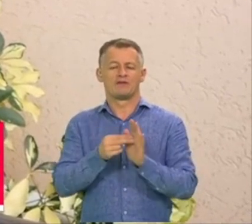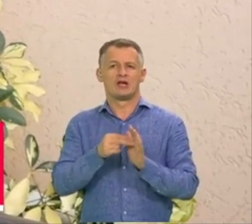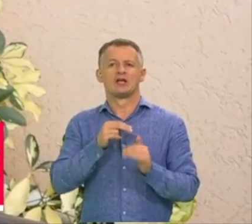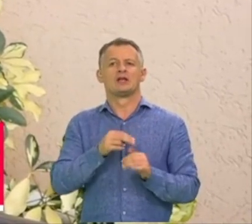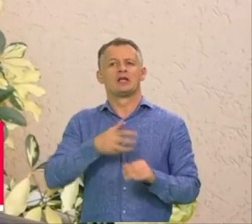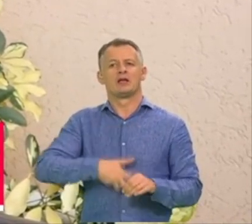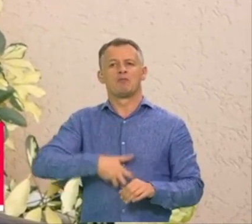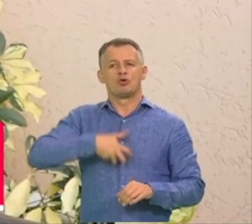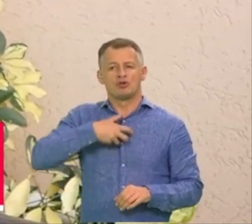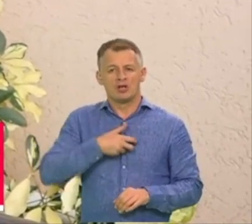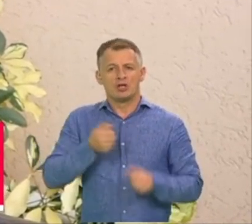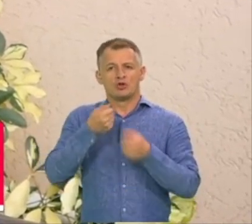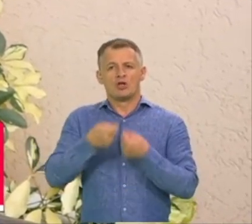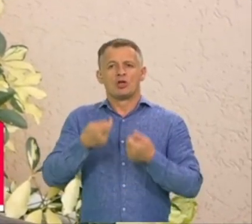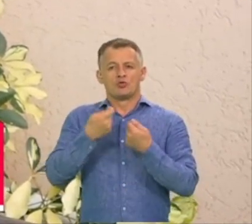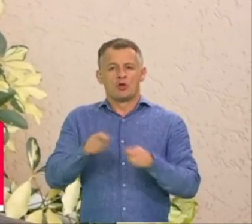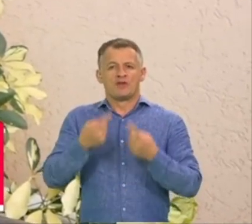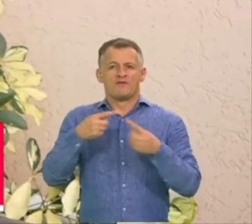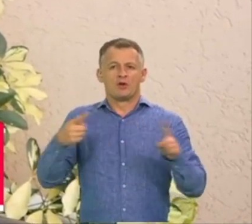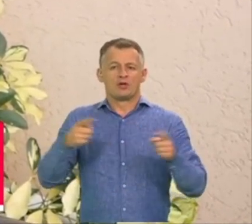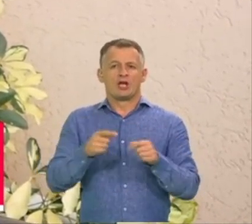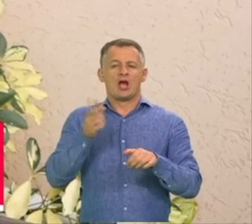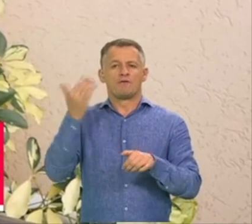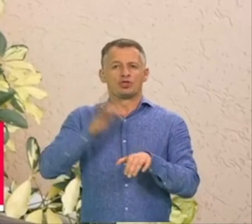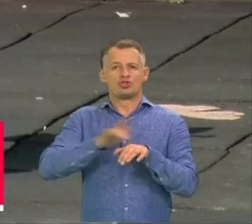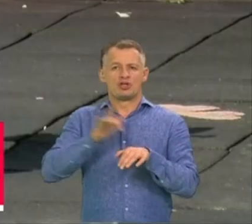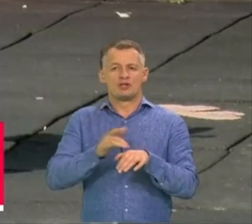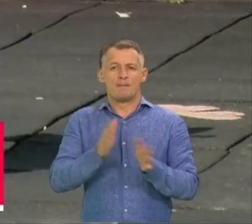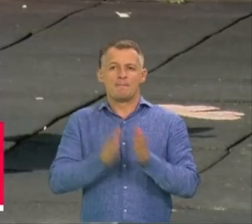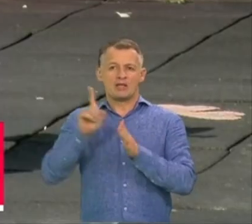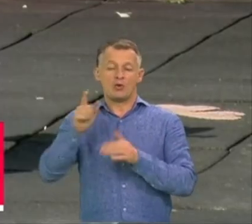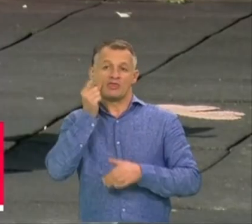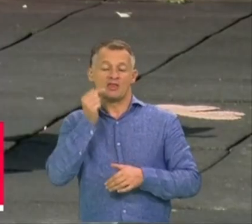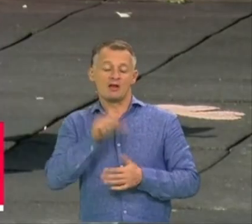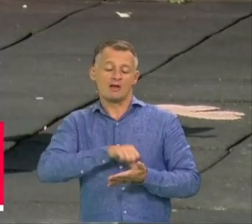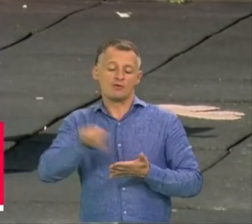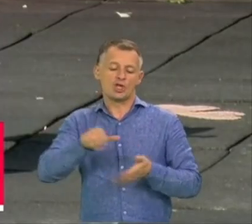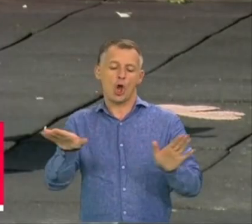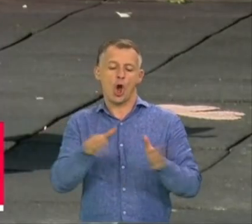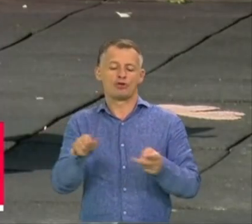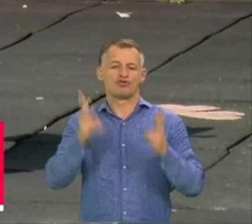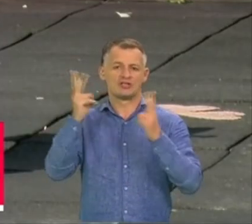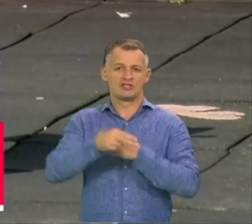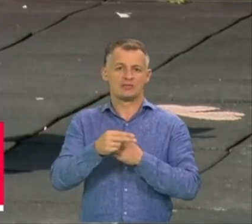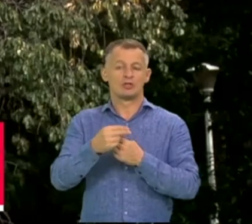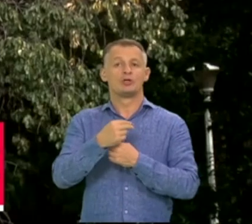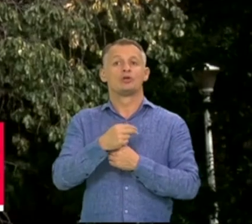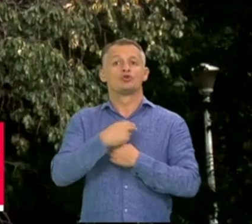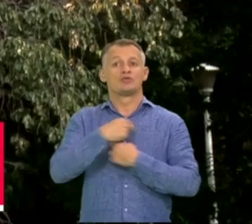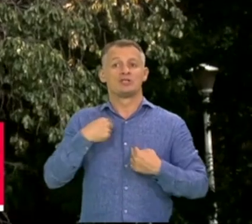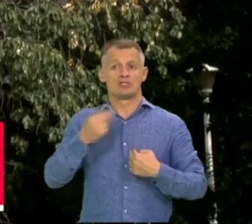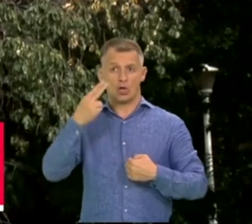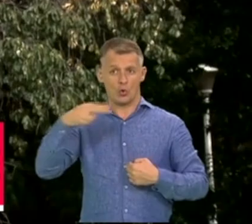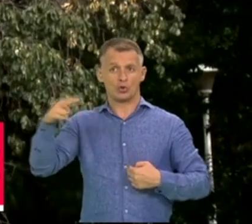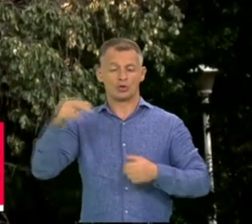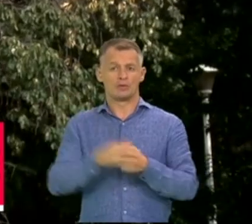emoțională. În toate felurile, deci, au existat încercări din partea dumnealui. Tatăl a refuzat orice înțelegere, iar justiția își urmează cursul. Parchetul a